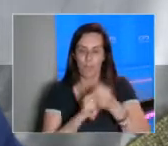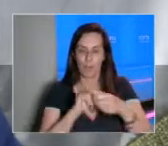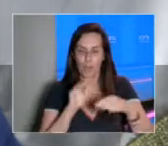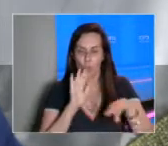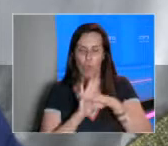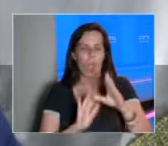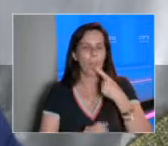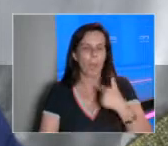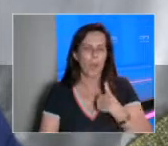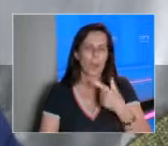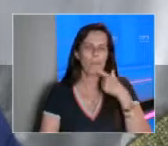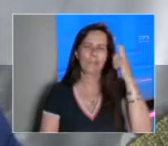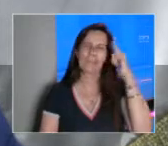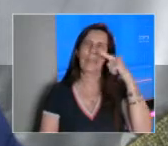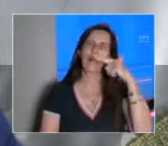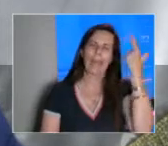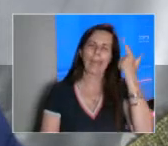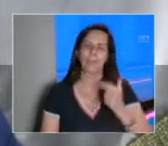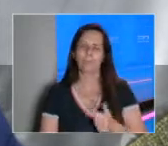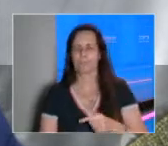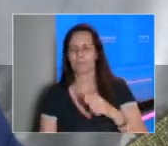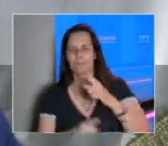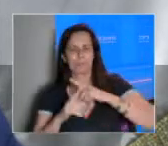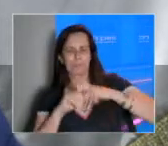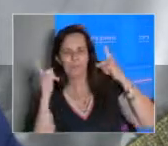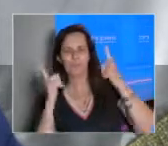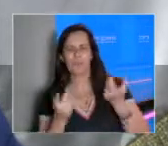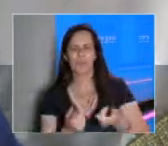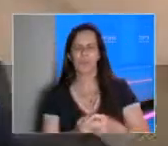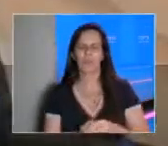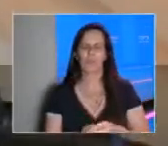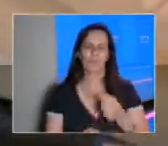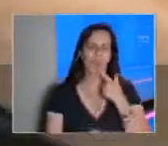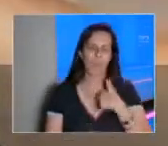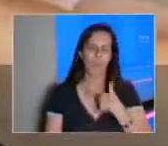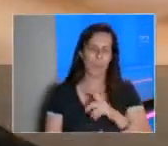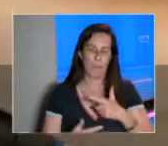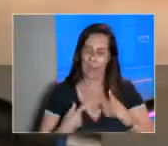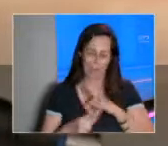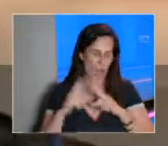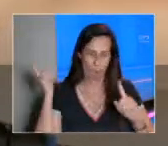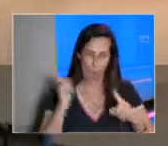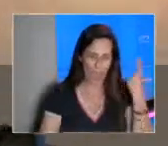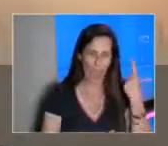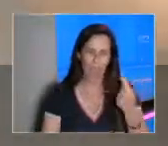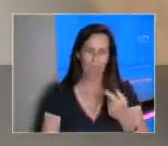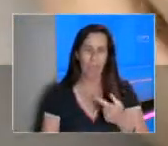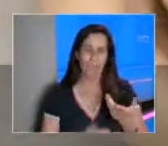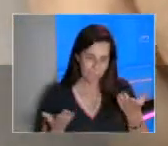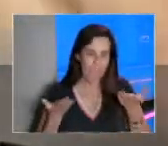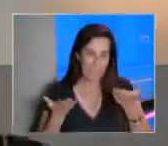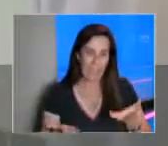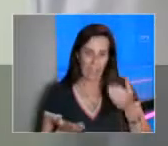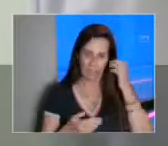מה לא אמרו לנו, קראו לנו סטלנים ועזועים, וזה אמרו לנו זה בחיים לא יהיה וכולי,